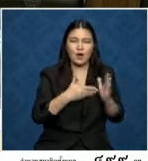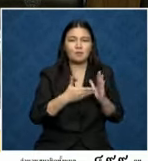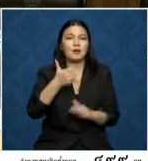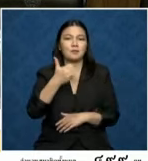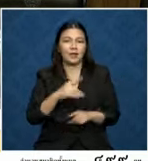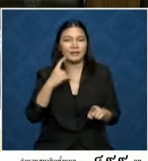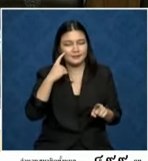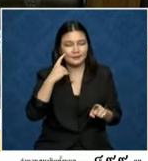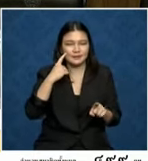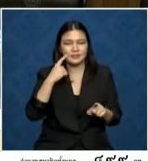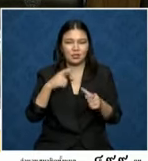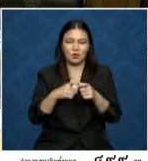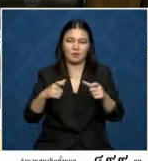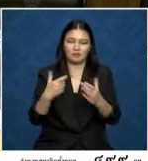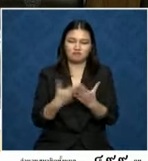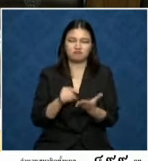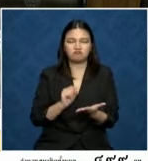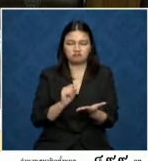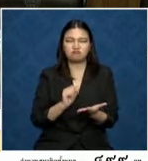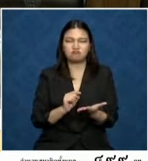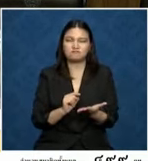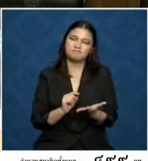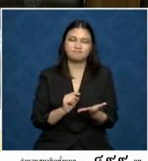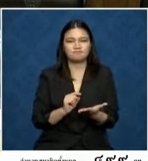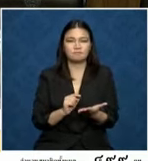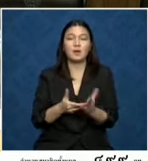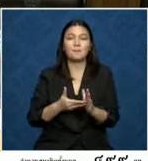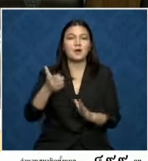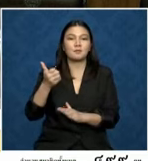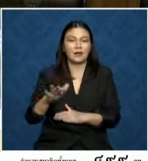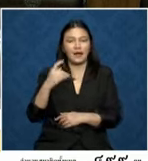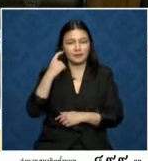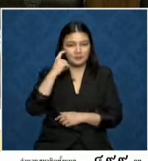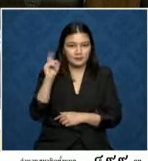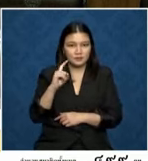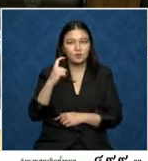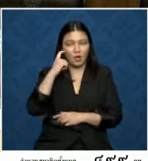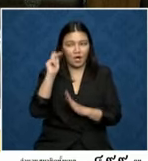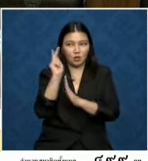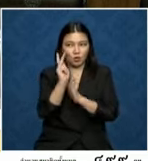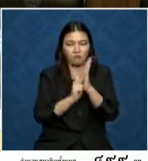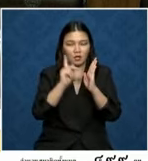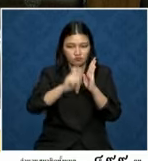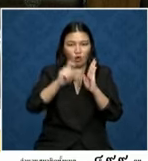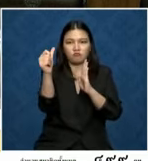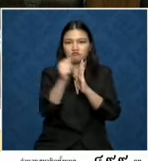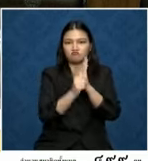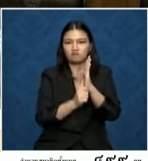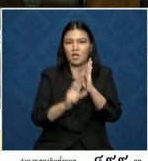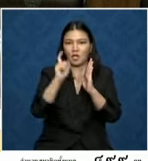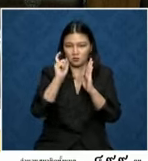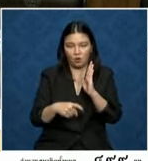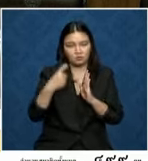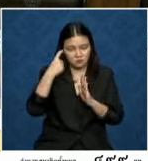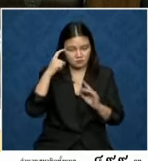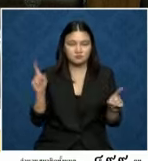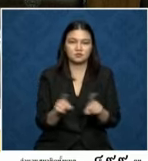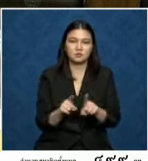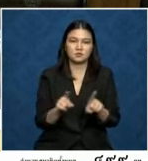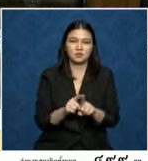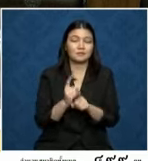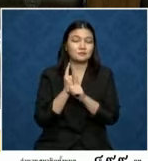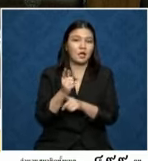ไขเพราะฉะนั้นเรื่องของคดีอาญาต่างๆเนี่ยก็เป็นส่วนที่อาจจะต้องมีประเด็นที่เราต้องมีการแก้ไขแล้วทางด้านครม.โด